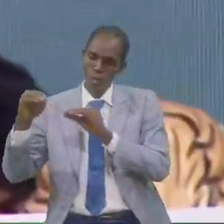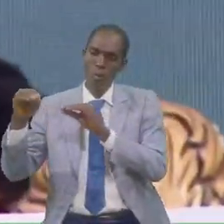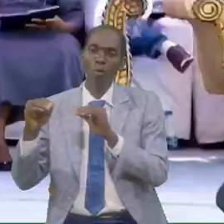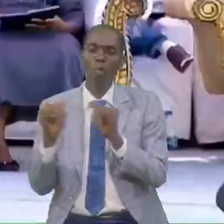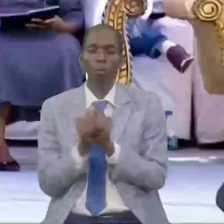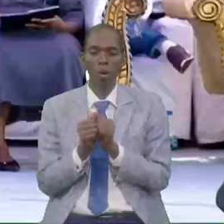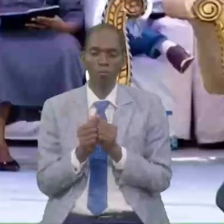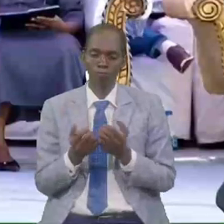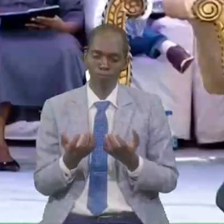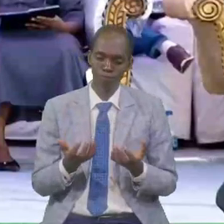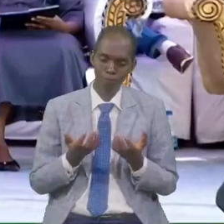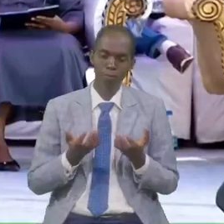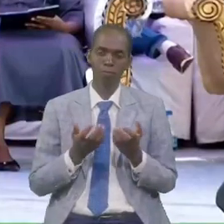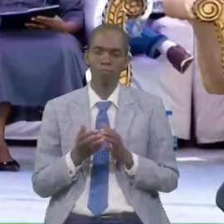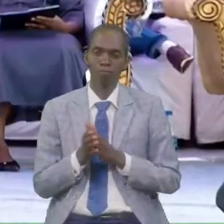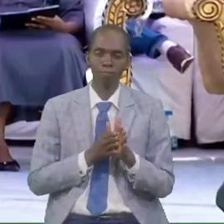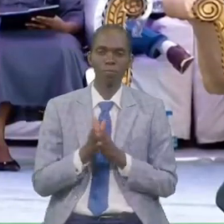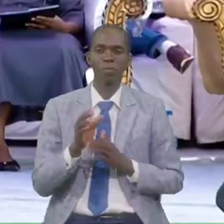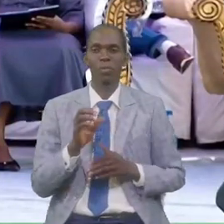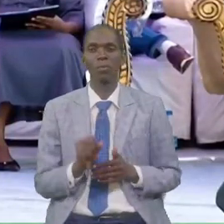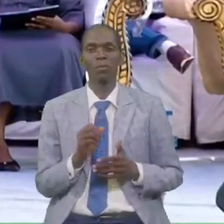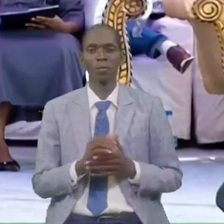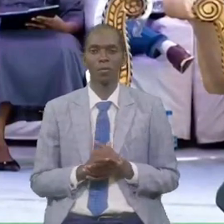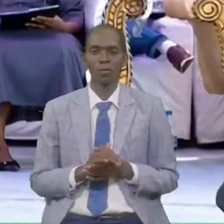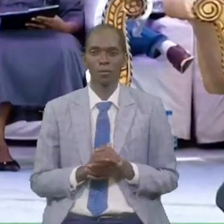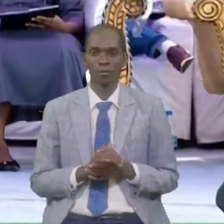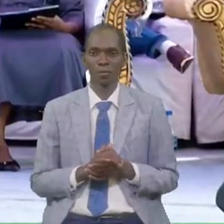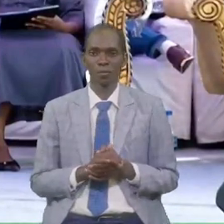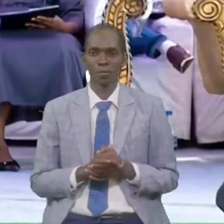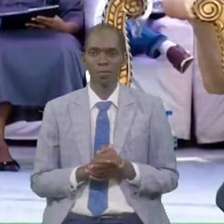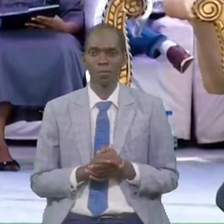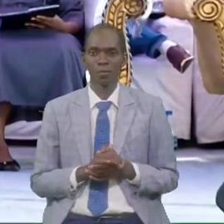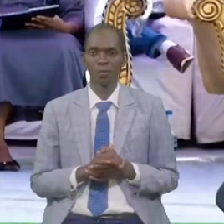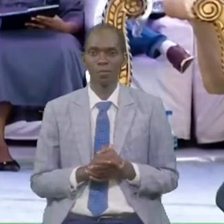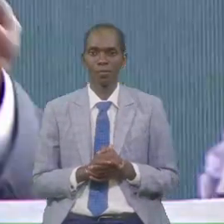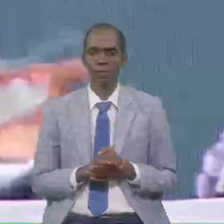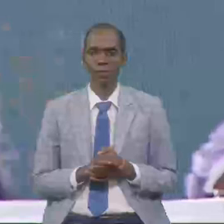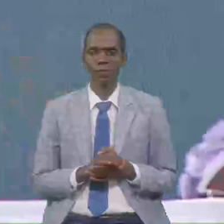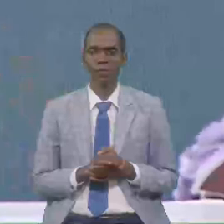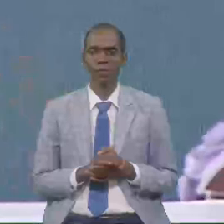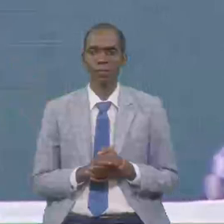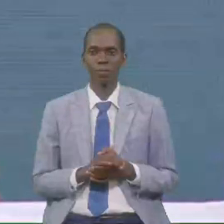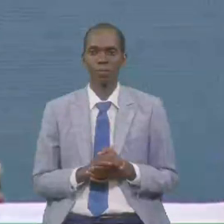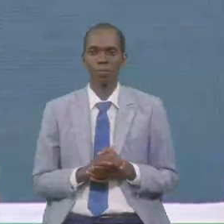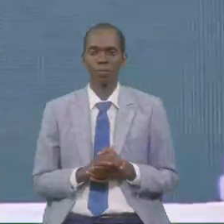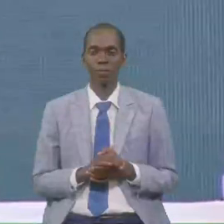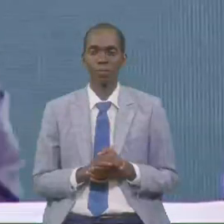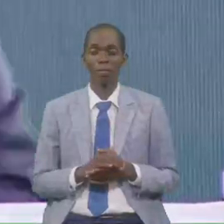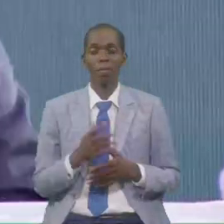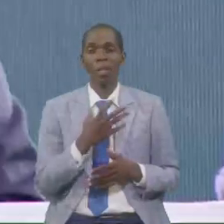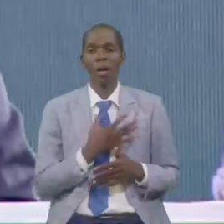Et ce héros, c'est lui qui porte la vision. Il poursuit la vision et en fait une passion.